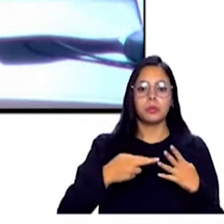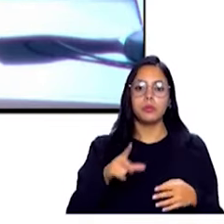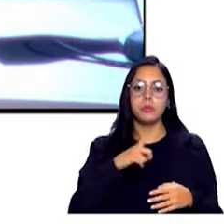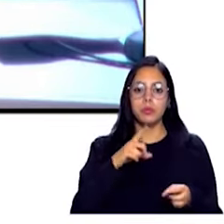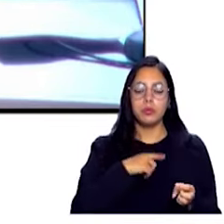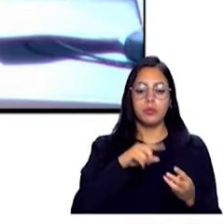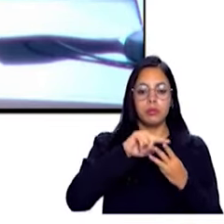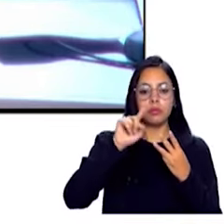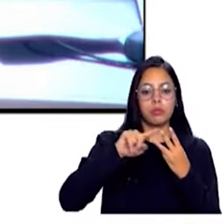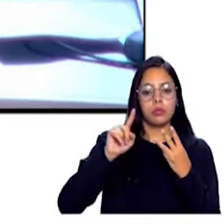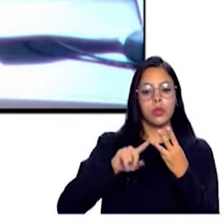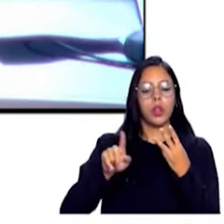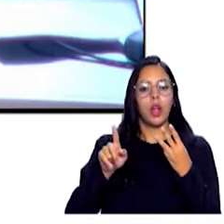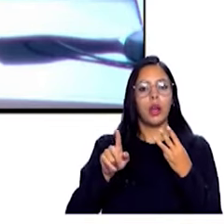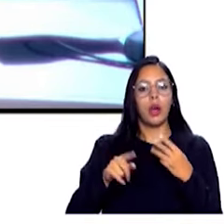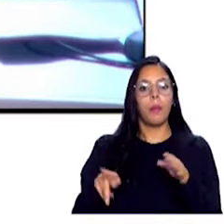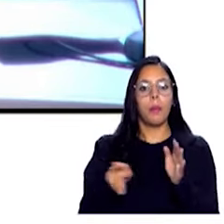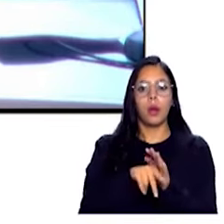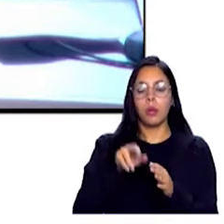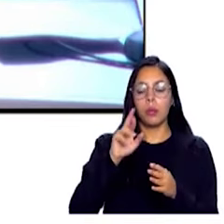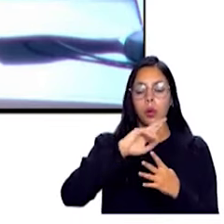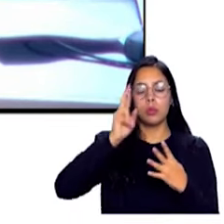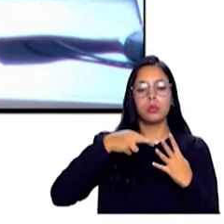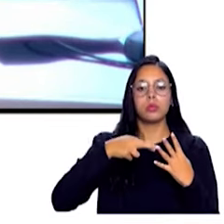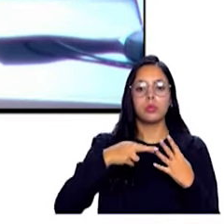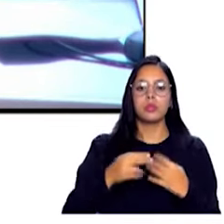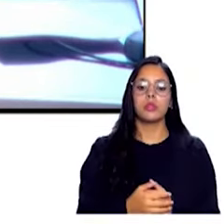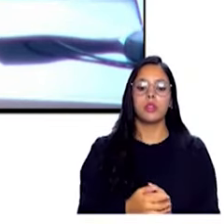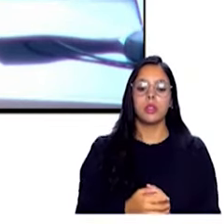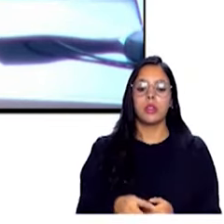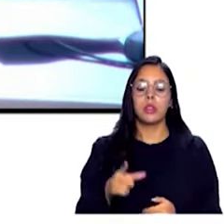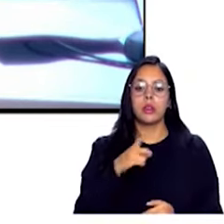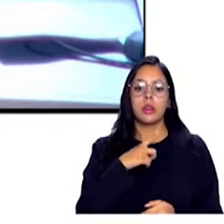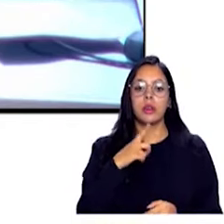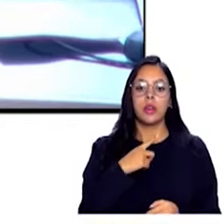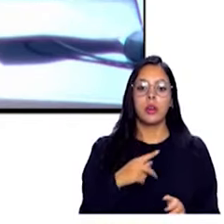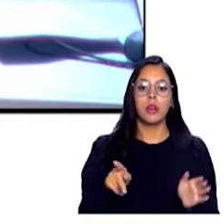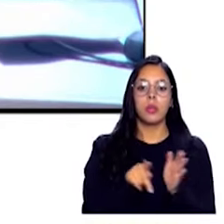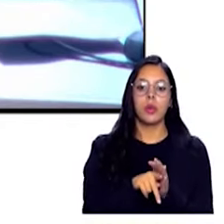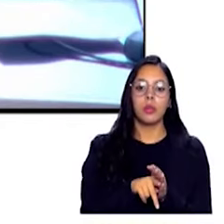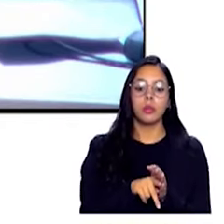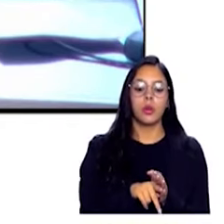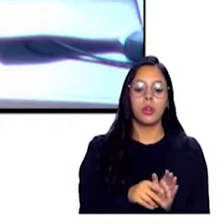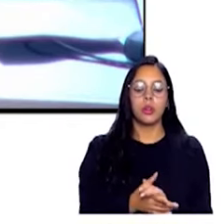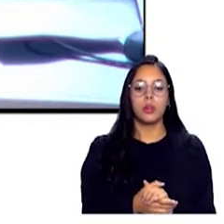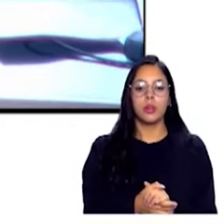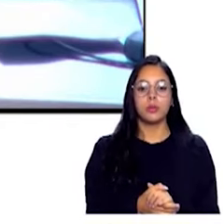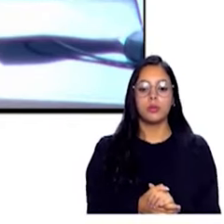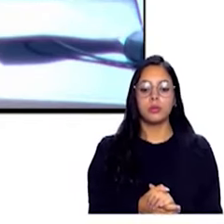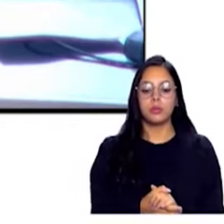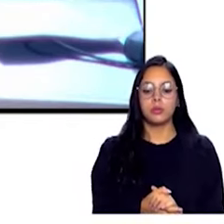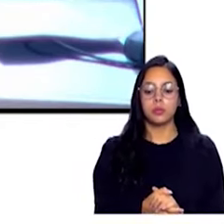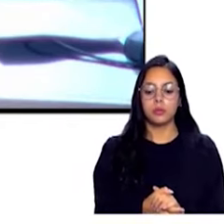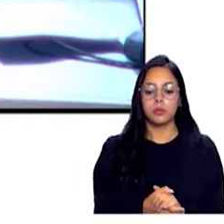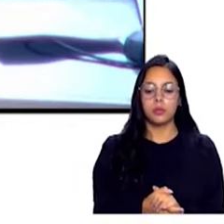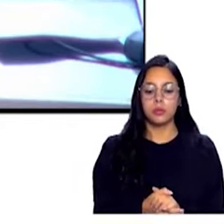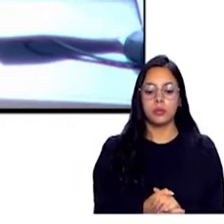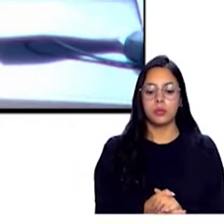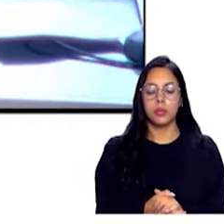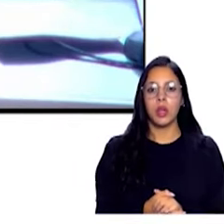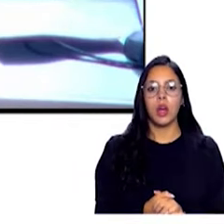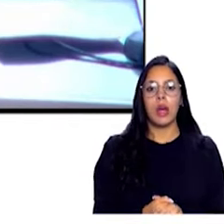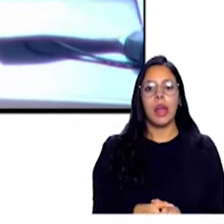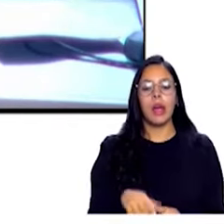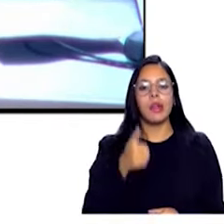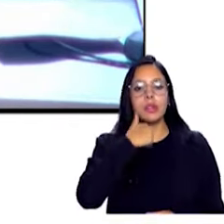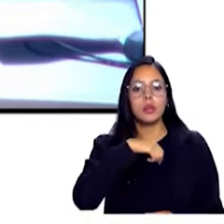question de principe qui va faire évoluer le droit les maternité de substitution le changement